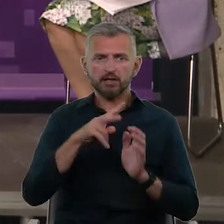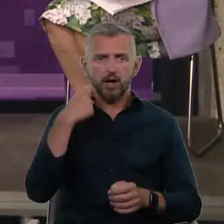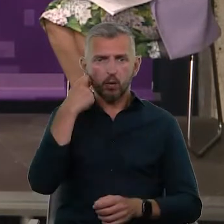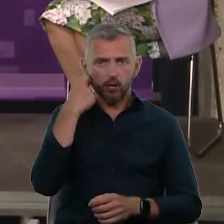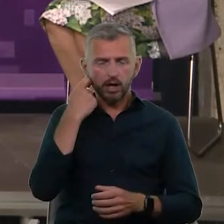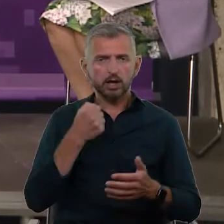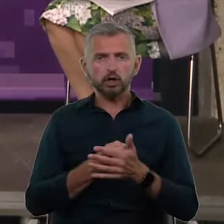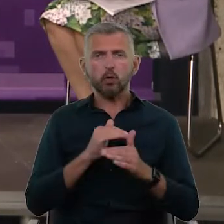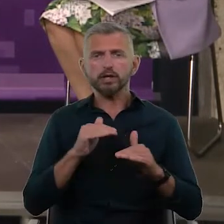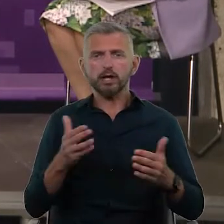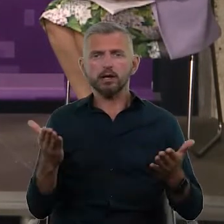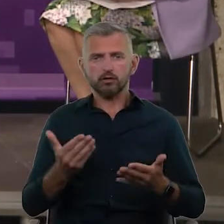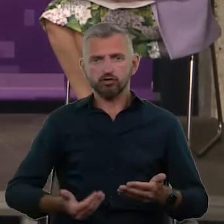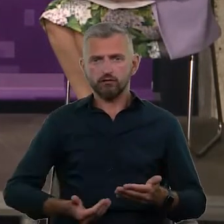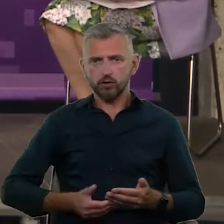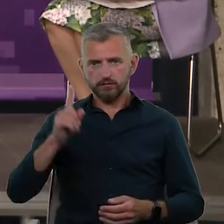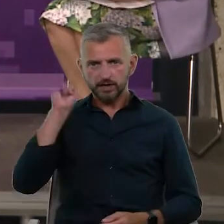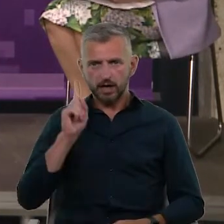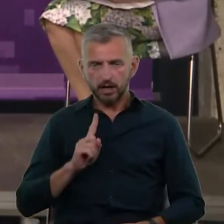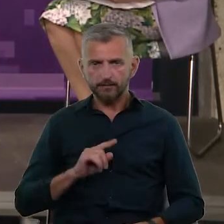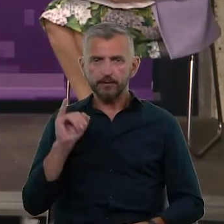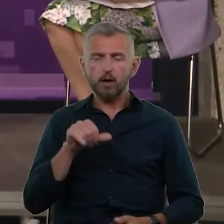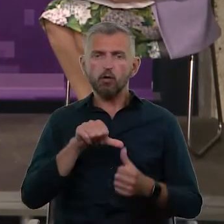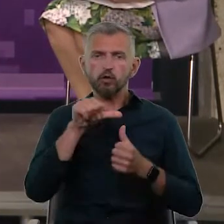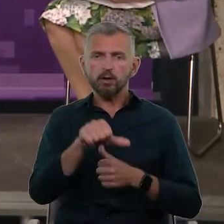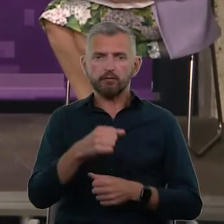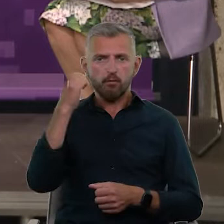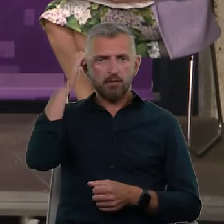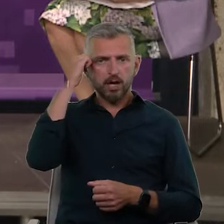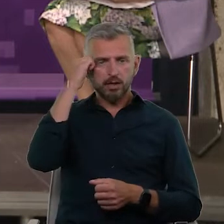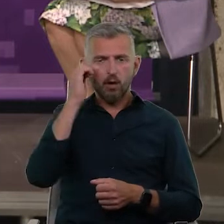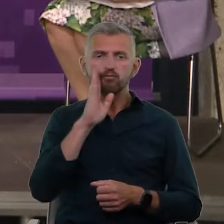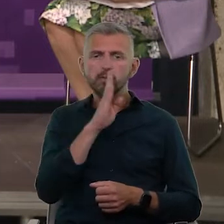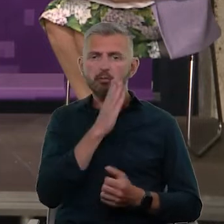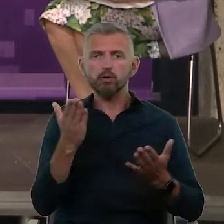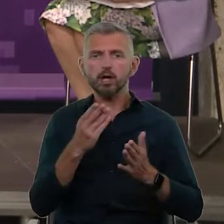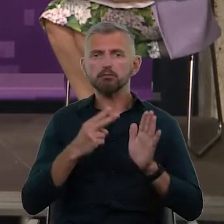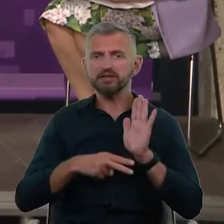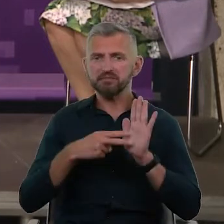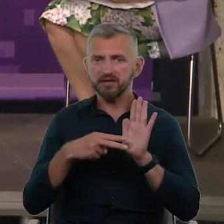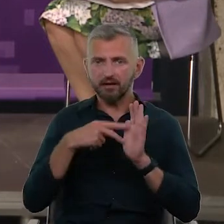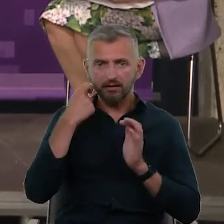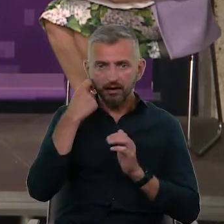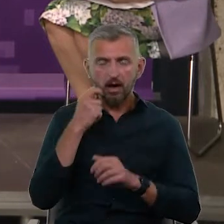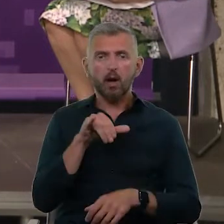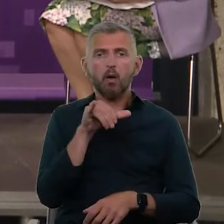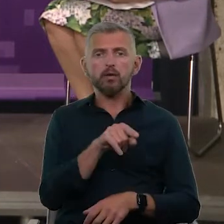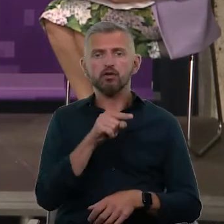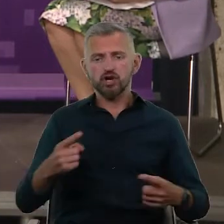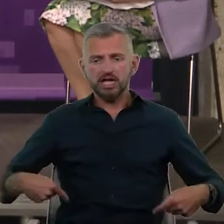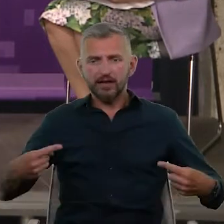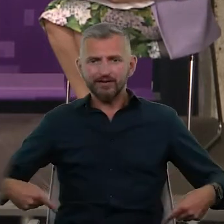роки до дітей, які живуть в Ізраїлі. І особливо пам'ятаю маму, якій 70, а в неї ще на